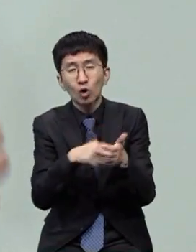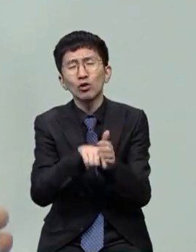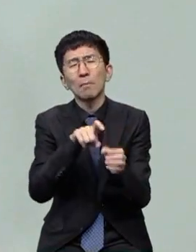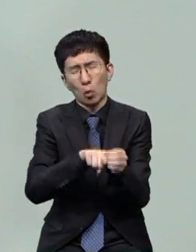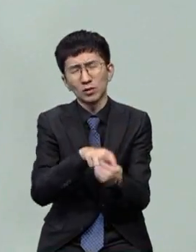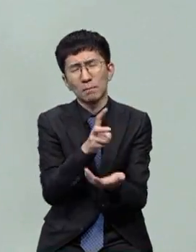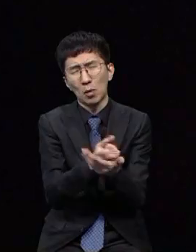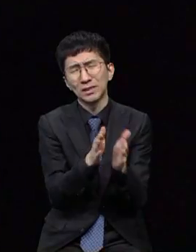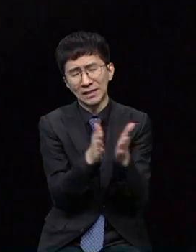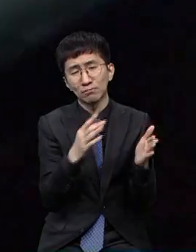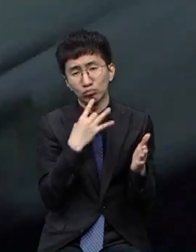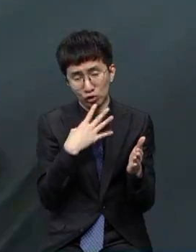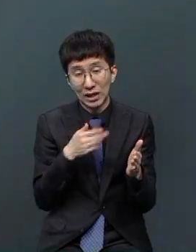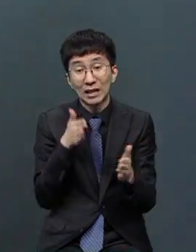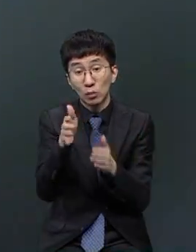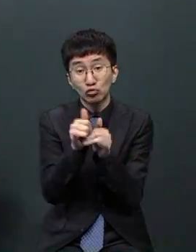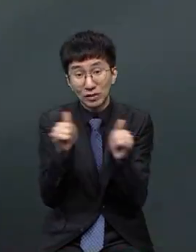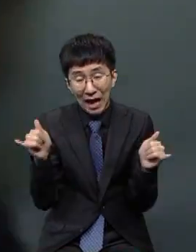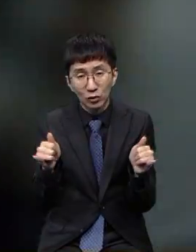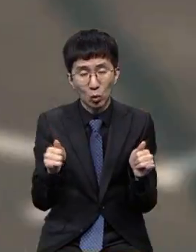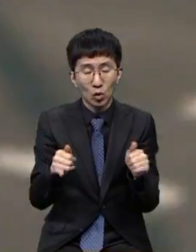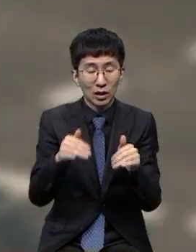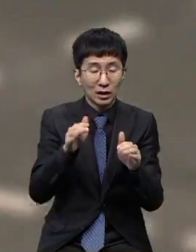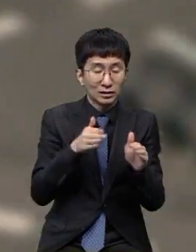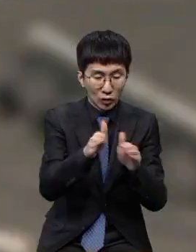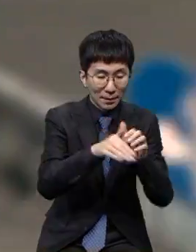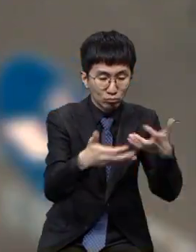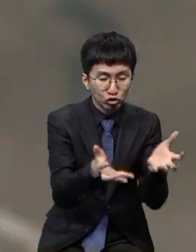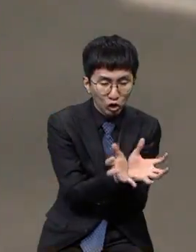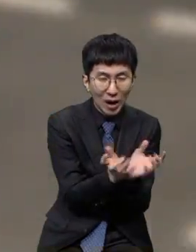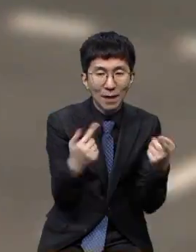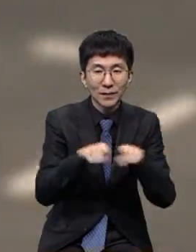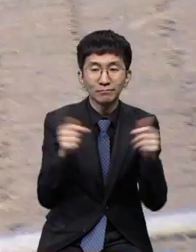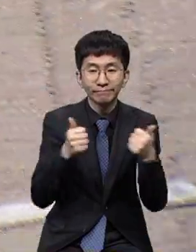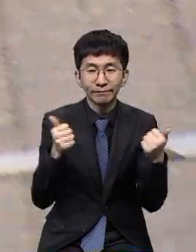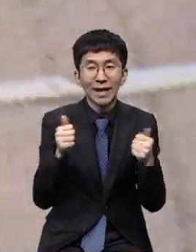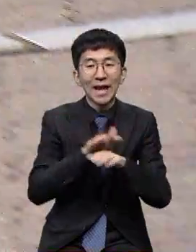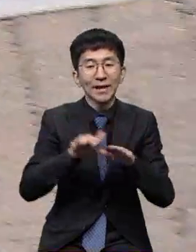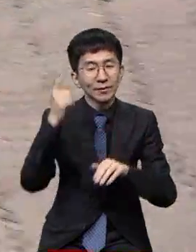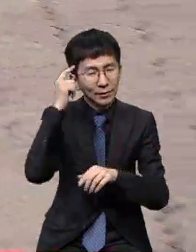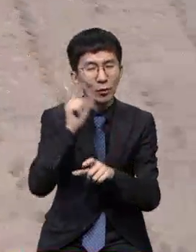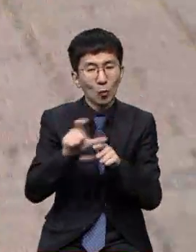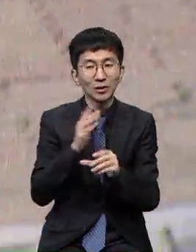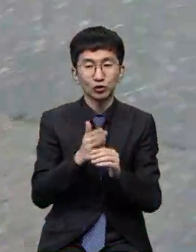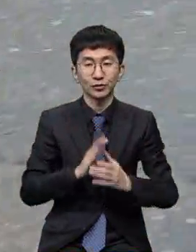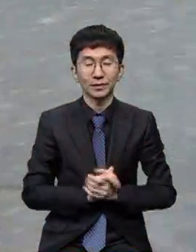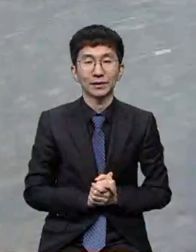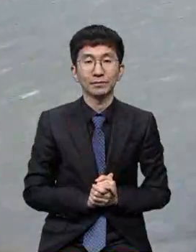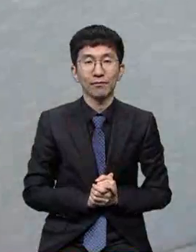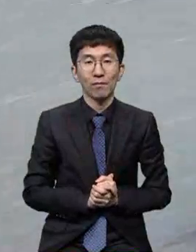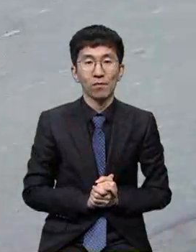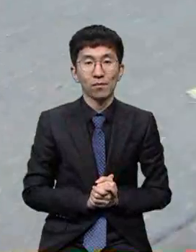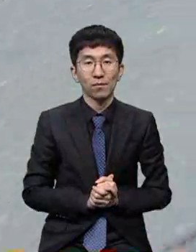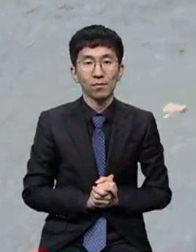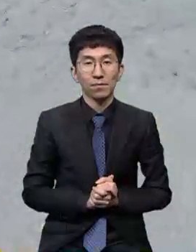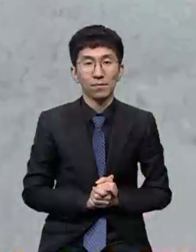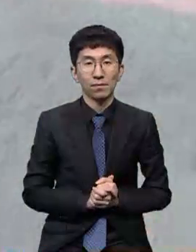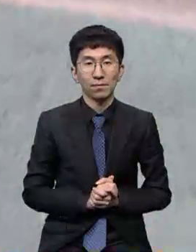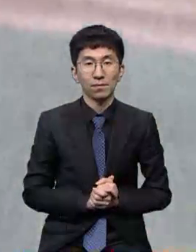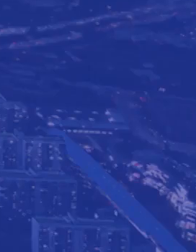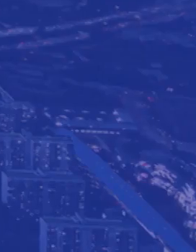전담 부서와 전문가 자문을 통해 대책을 보완해 나갈 것이라고 설명했습니다. SBS 전용우입니다.